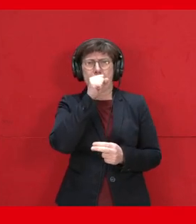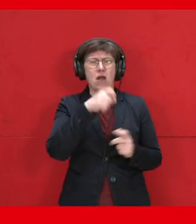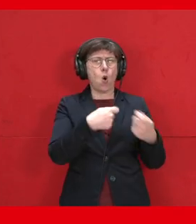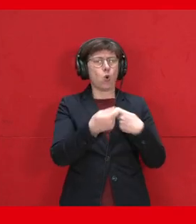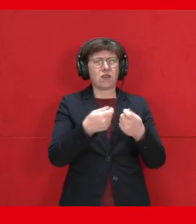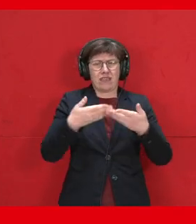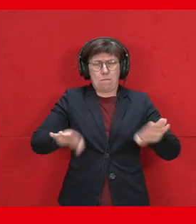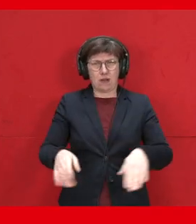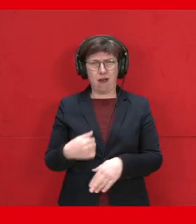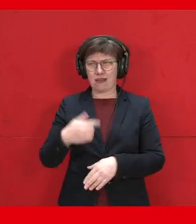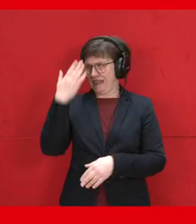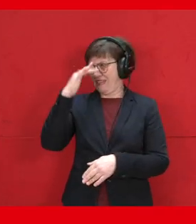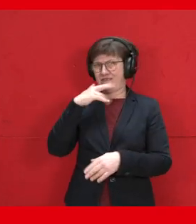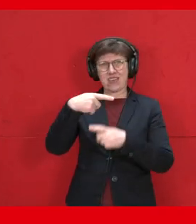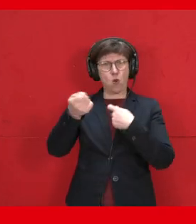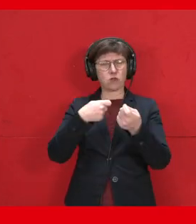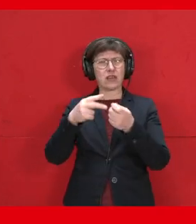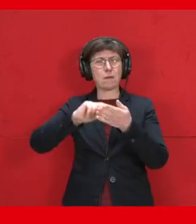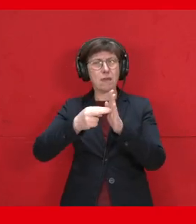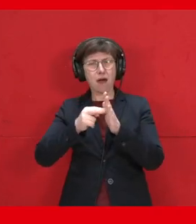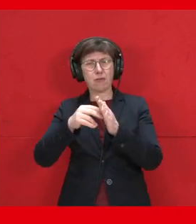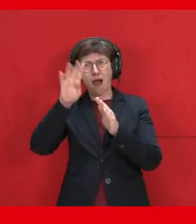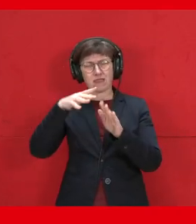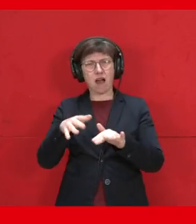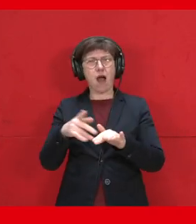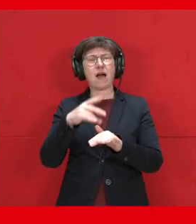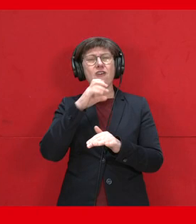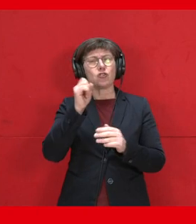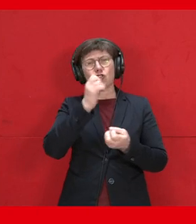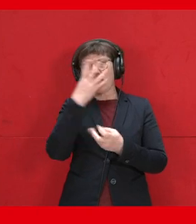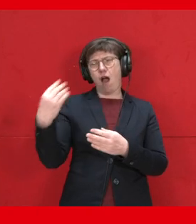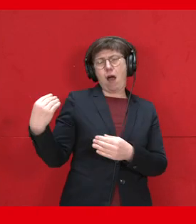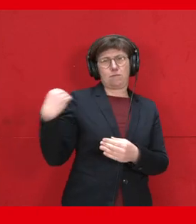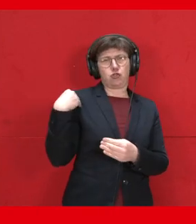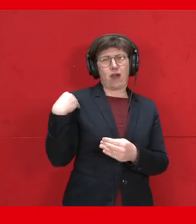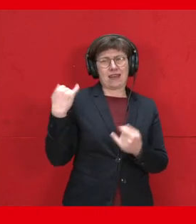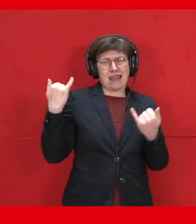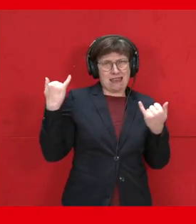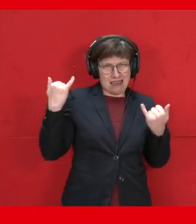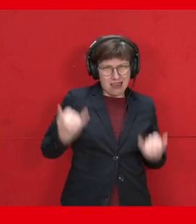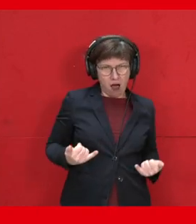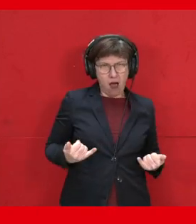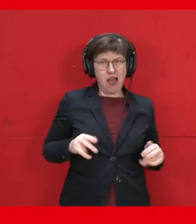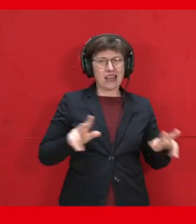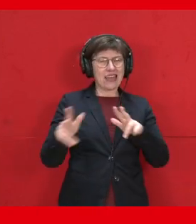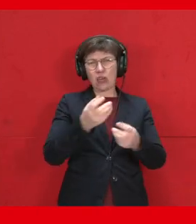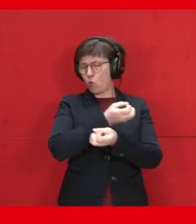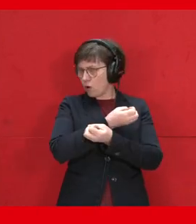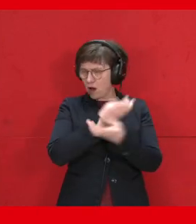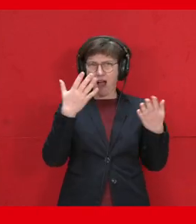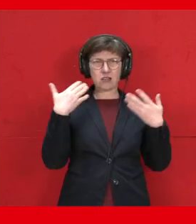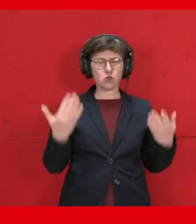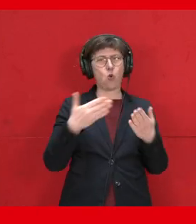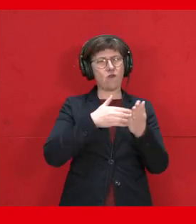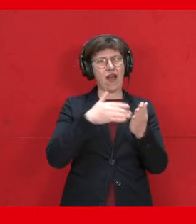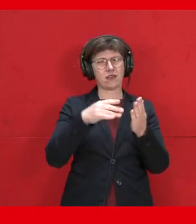stehen bereit. Ich kenne viele Unternehmen, die Pläne haben, aber sie wollen eine klare Ansage von einer klaren Regierung darüber,